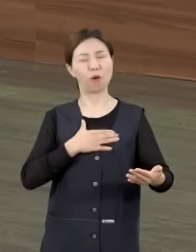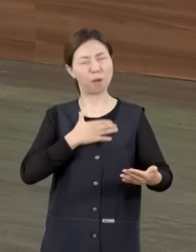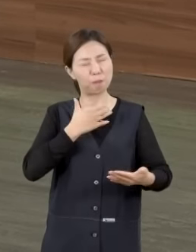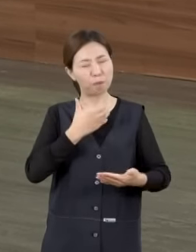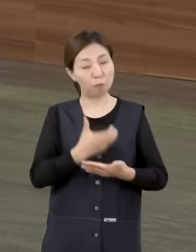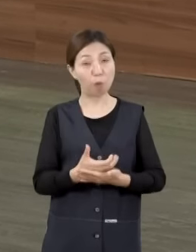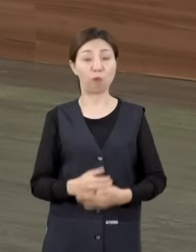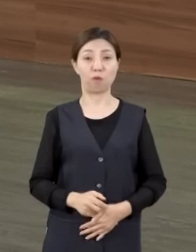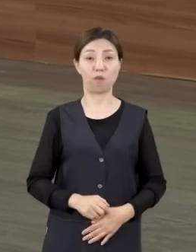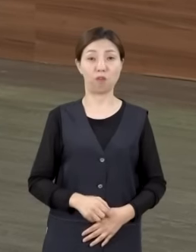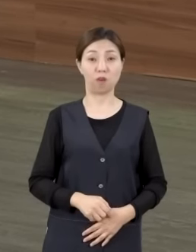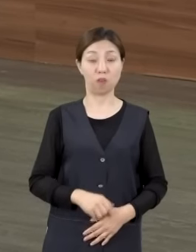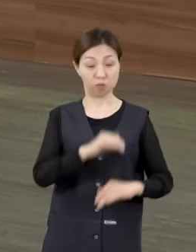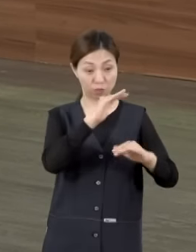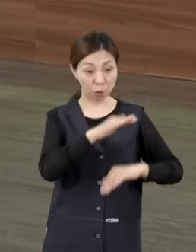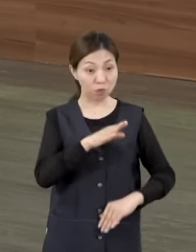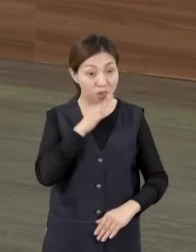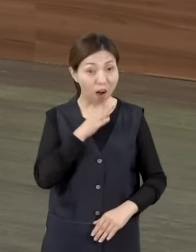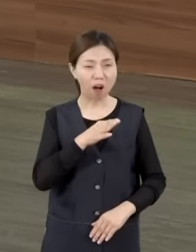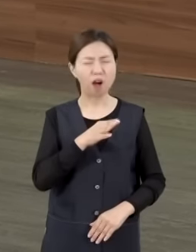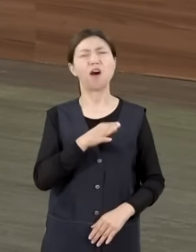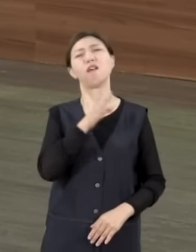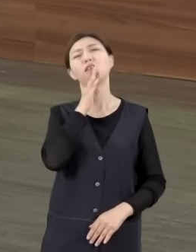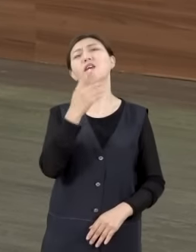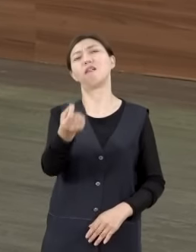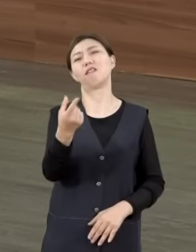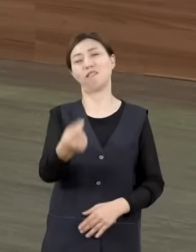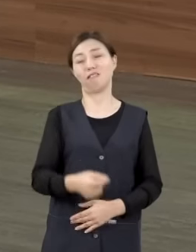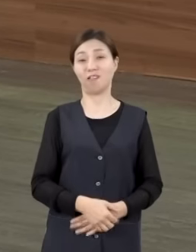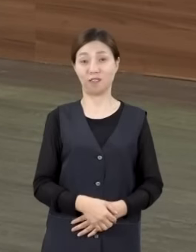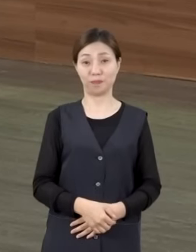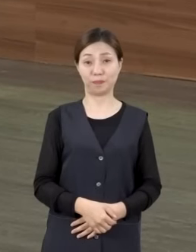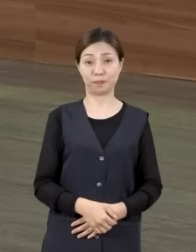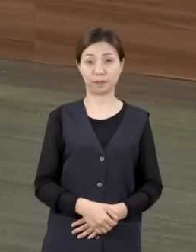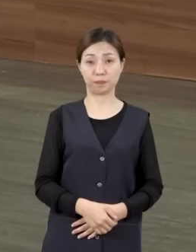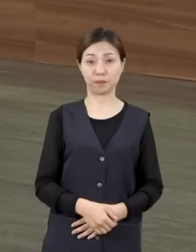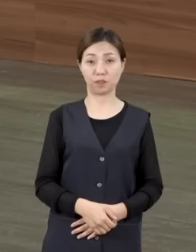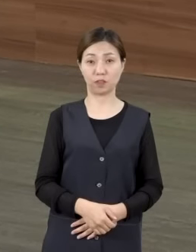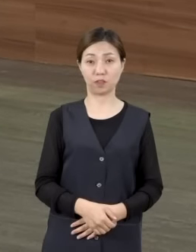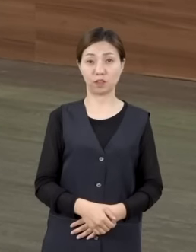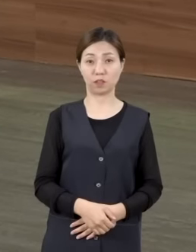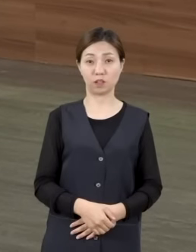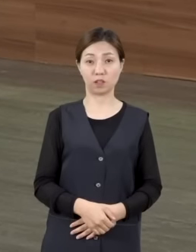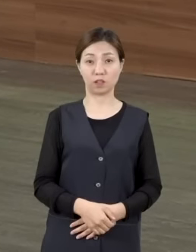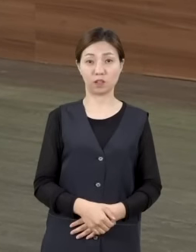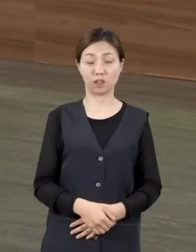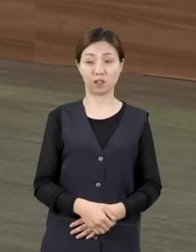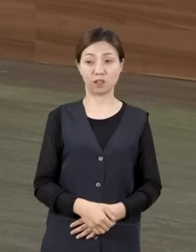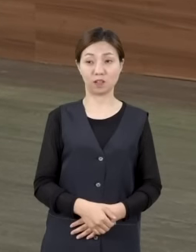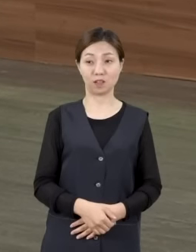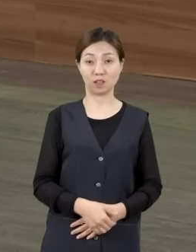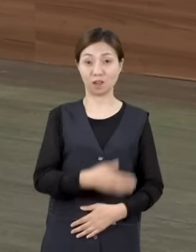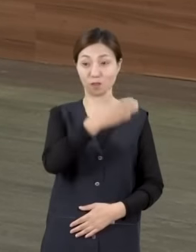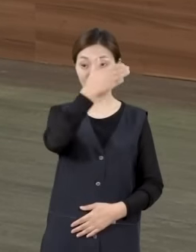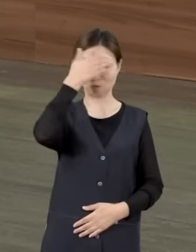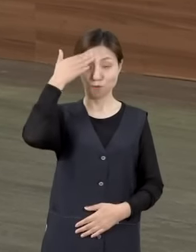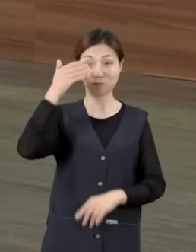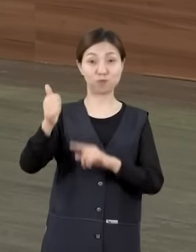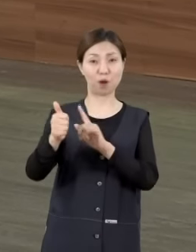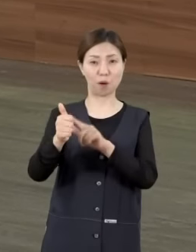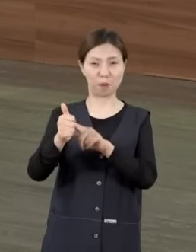보면서이야이 이야기가 사실이라면 근데 뭐 당연히 사실이죠 그